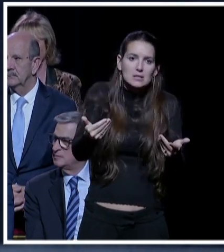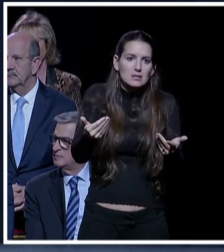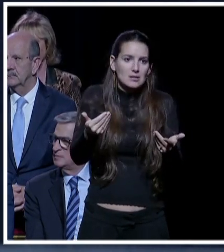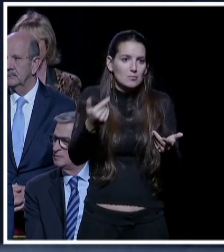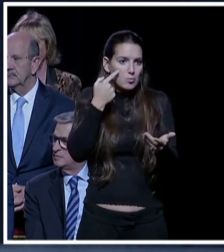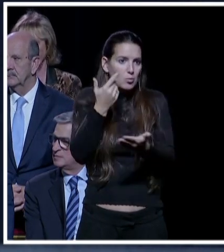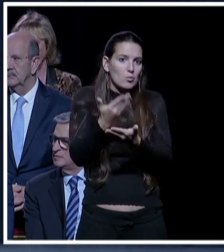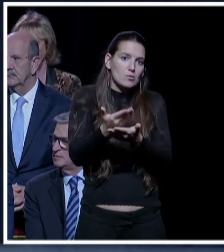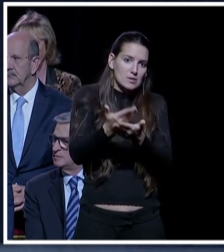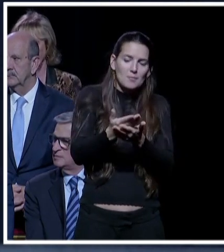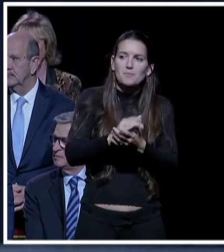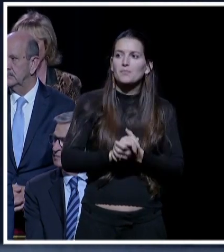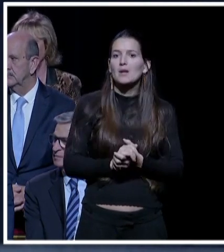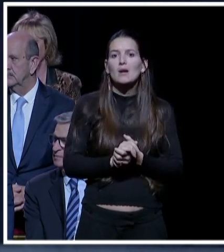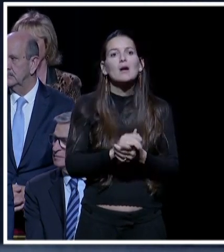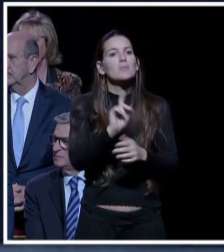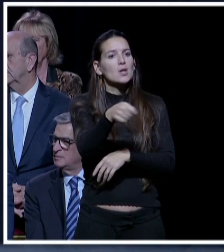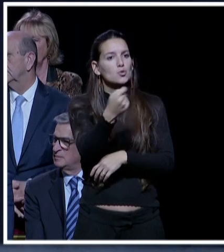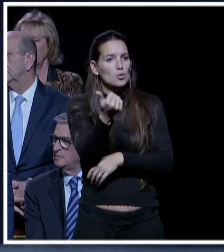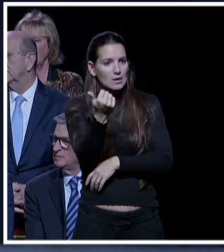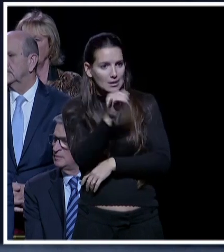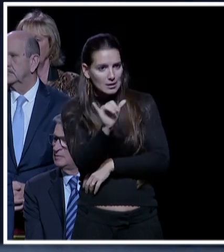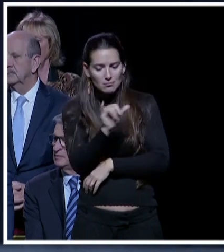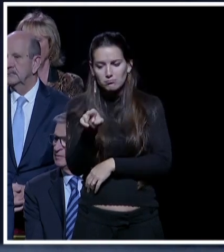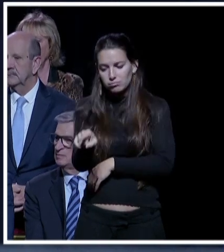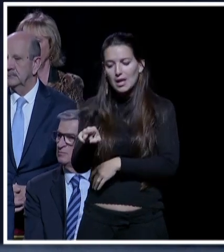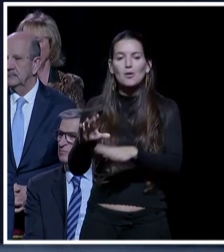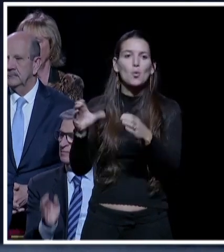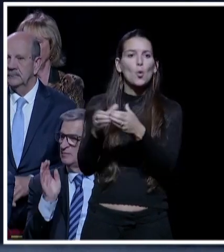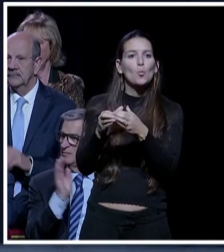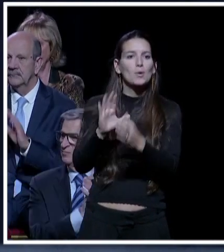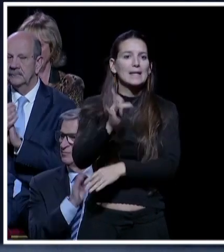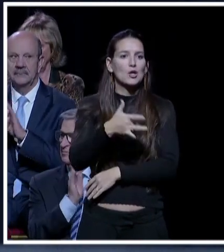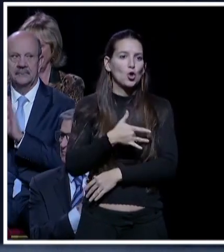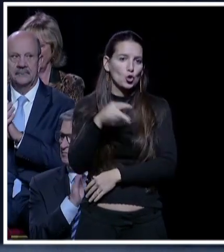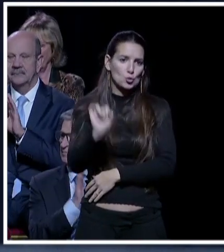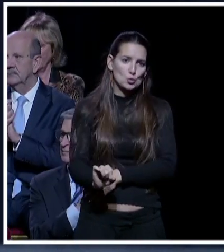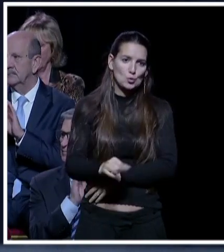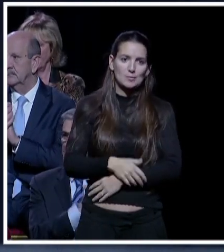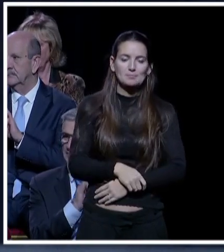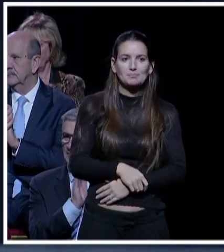particulièrement, avec tout d'abord les Chœurs du Sud. Merci à eux, c'était exceptionnel.